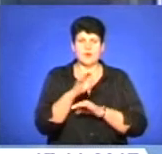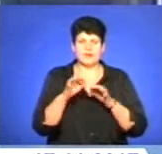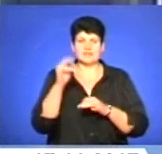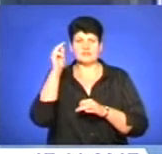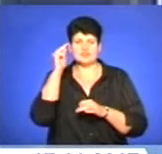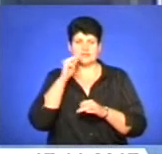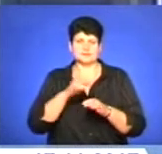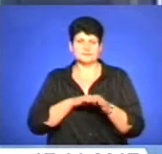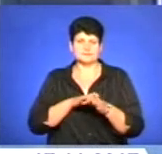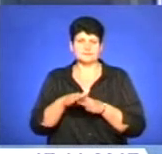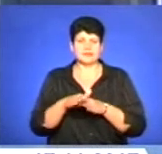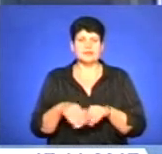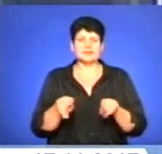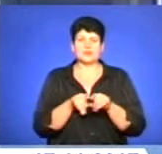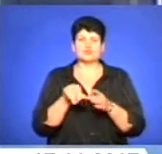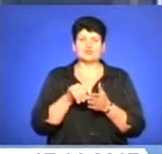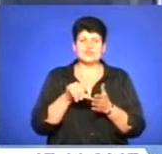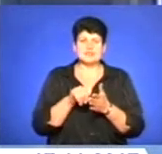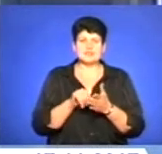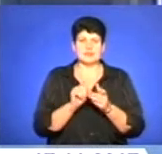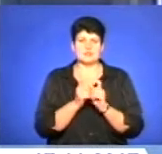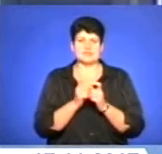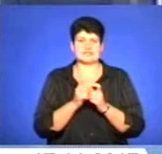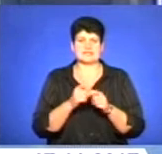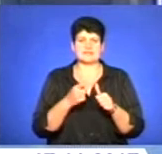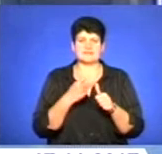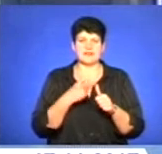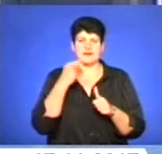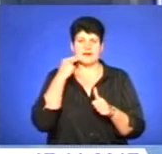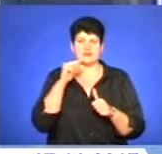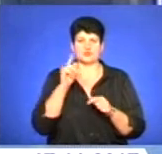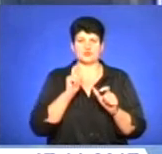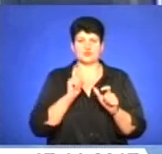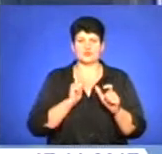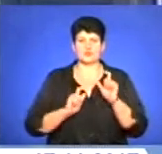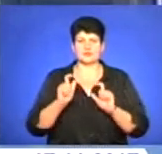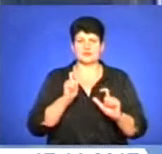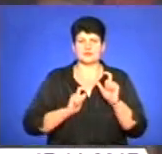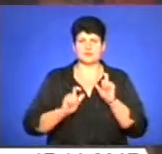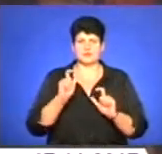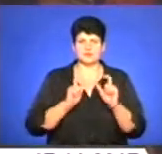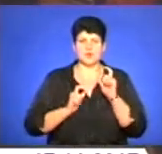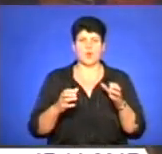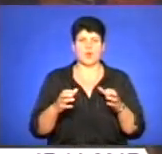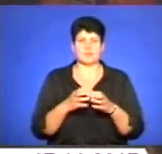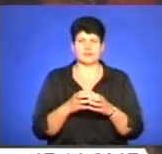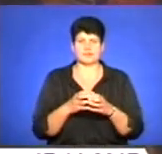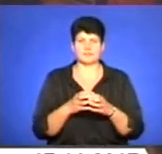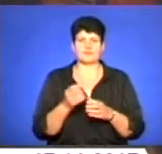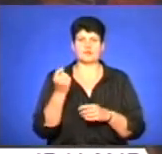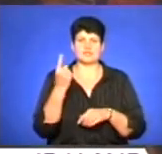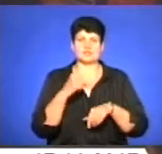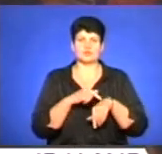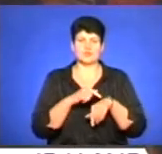їх реалізовувати. Також учасники борються за звання кращої університетської команди. Більше у сюжеті. Об 11-й